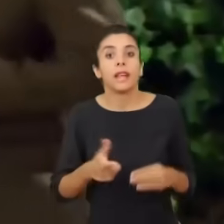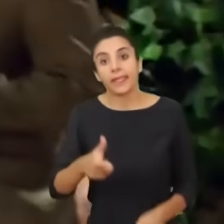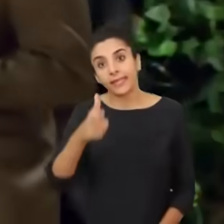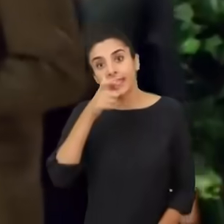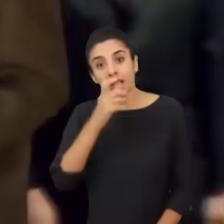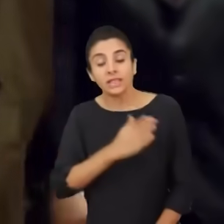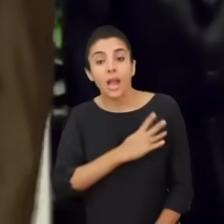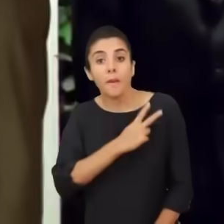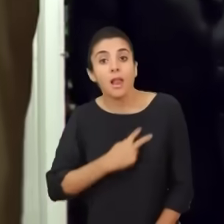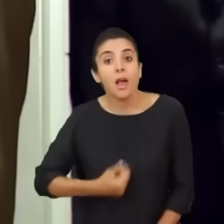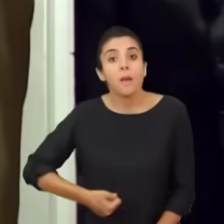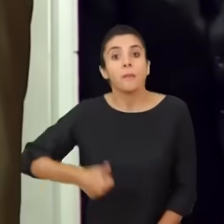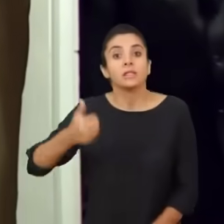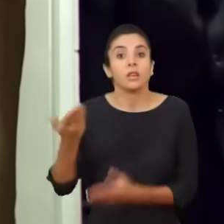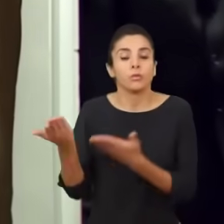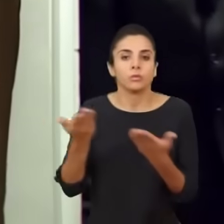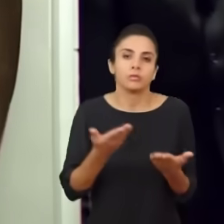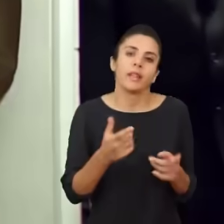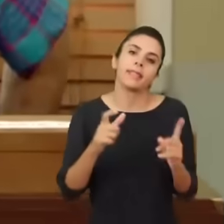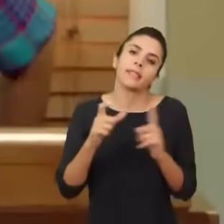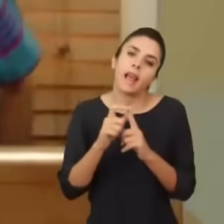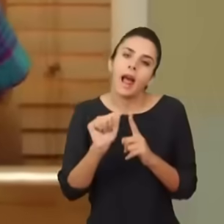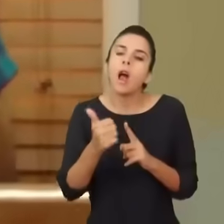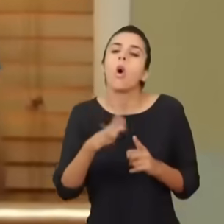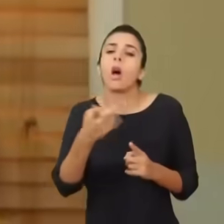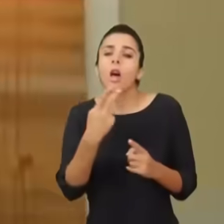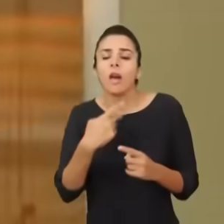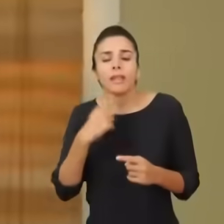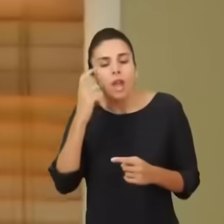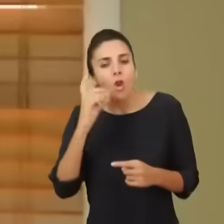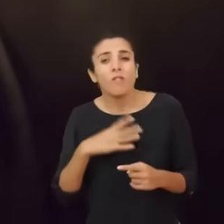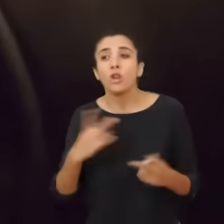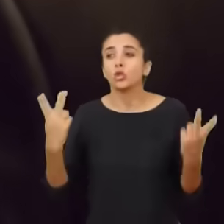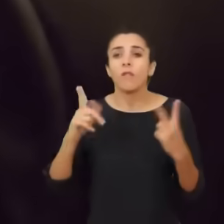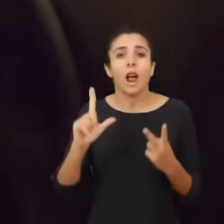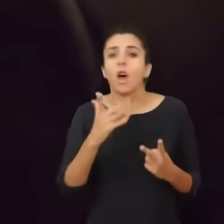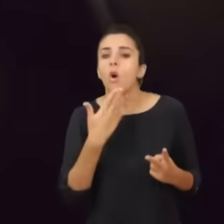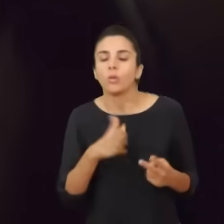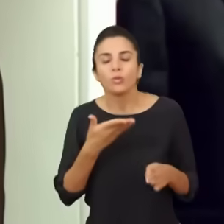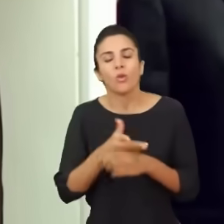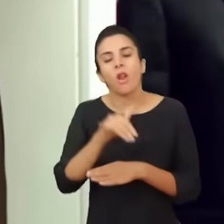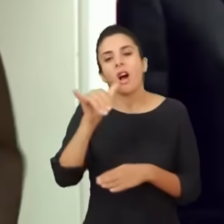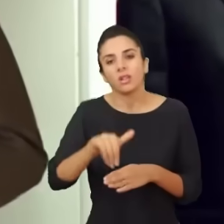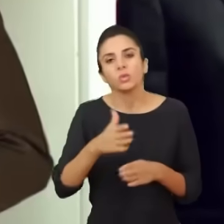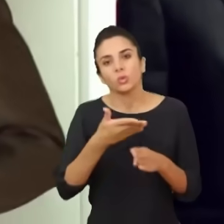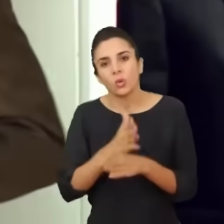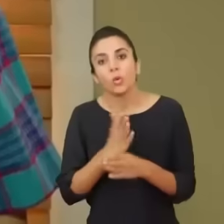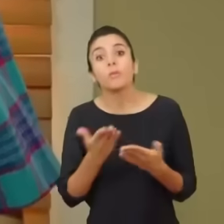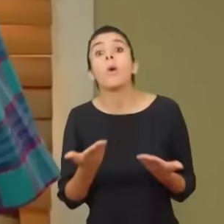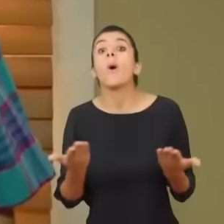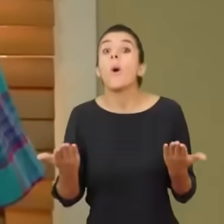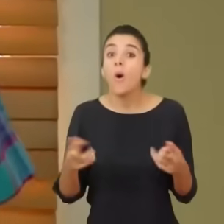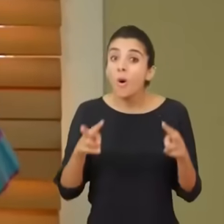Dikkat, Sayın Belediye Başkanımız Mustafa. Danya, Danya. Gerek yok. Biz birbirimizi tanıyoruz. Şova gerek var mı? Haklısınız efendim.